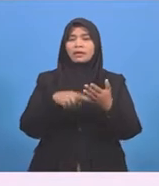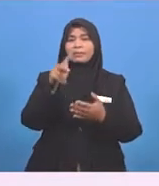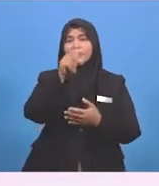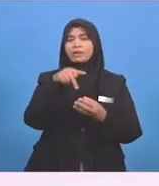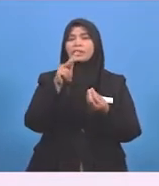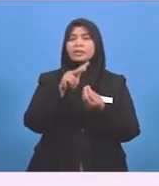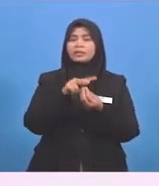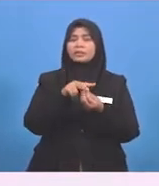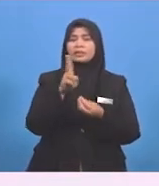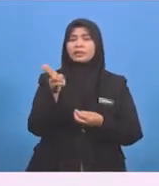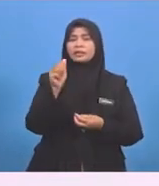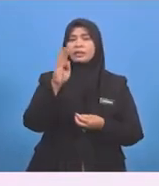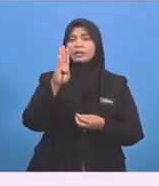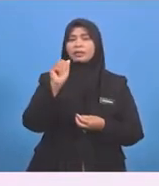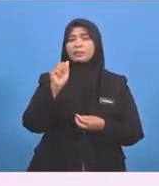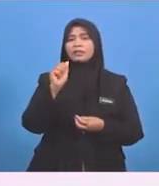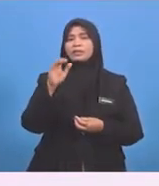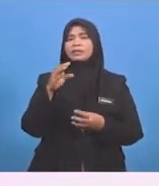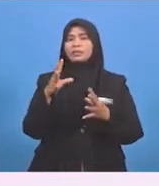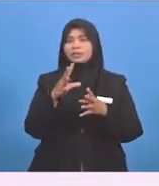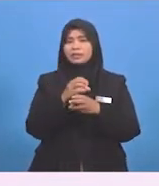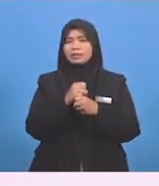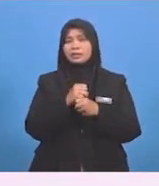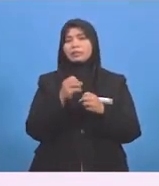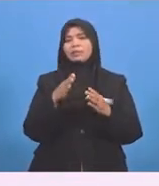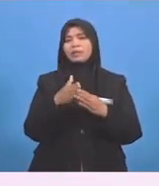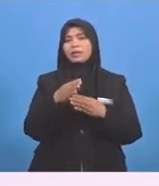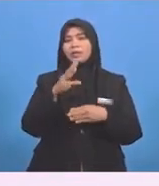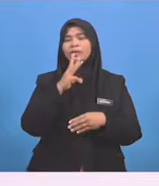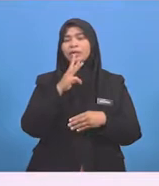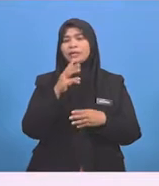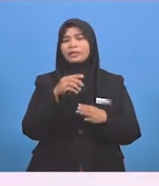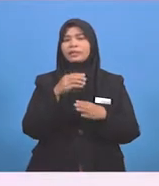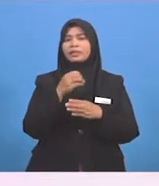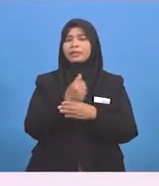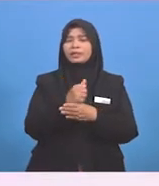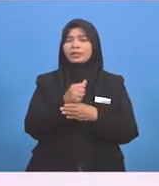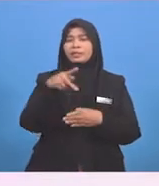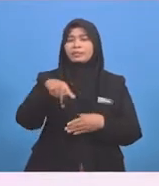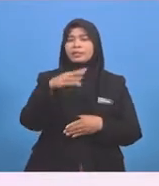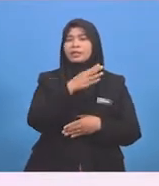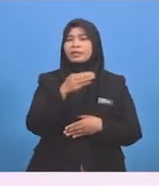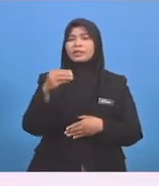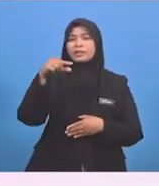Apakah kesan haba yang diserap oleh air di antara P dan Q?